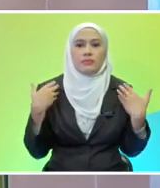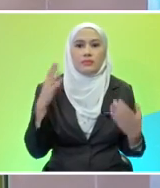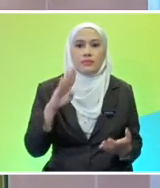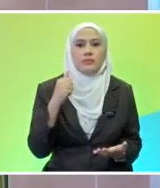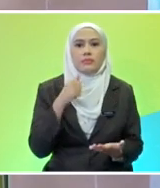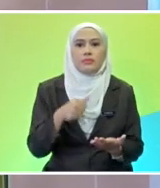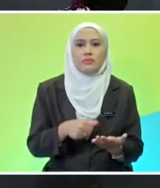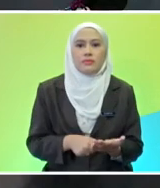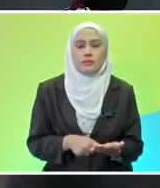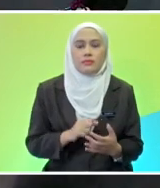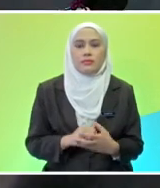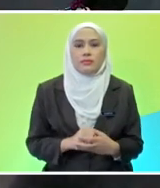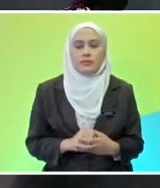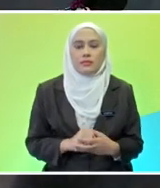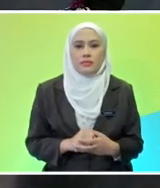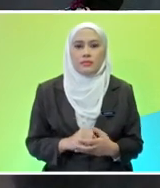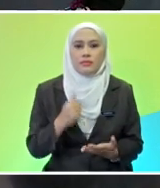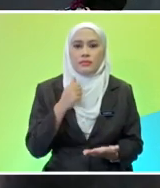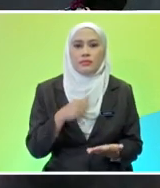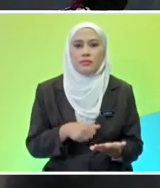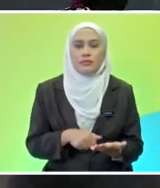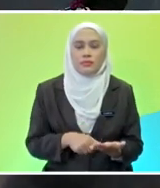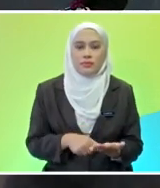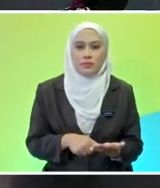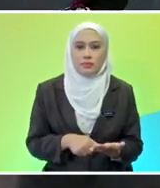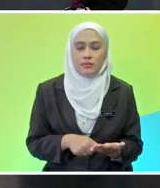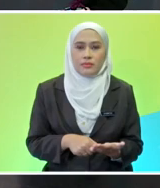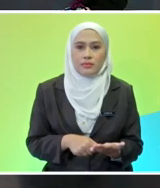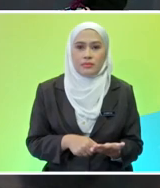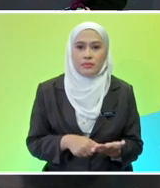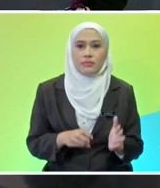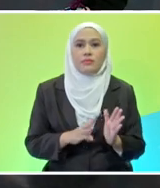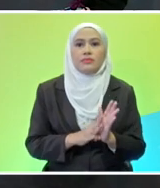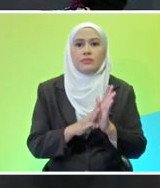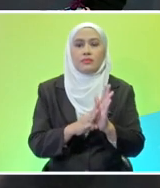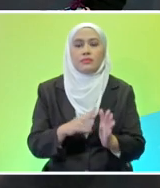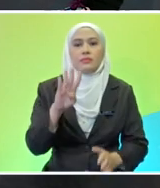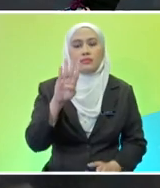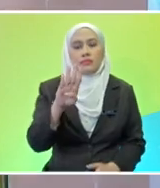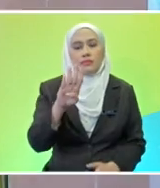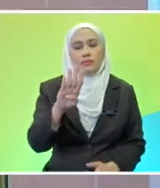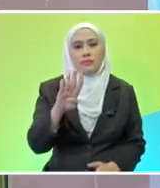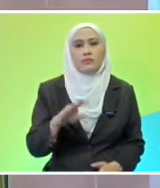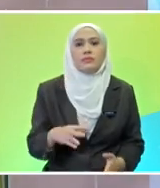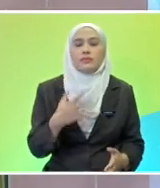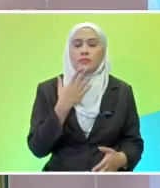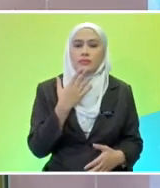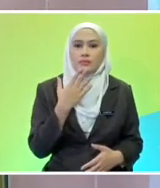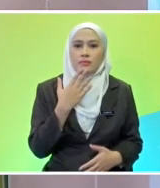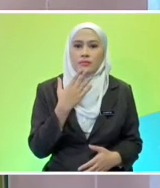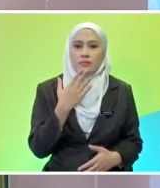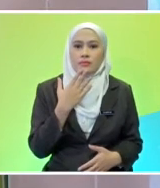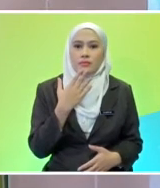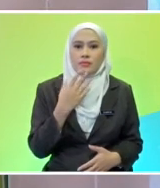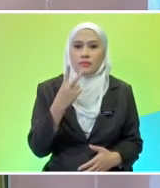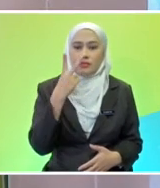Akmal tunjukkan. Okey, boleh saya ambil cikgu? Ada empat sampul yang mewakili empat warna. Ada empat warna. Bila kita buka, kita tengok warna